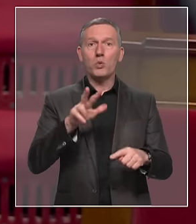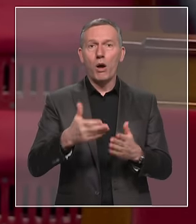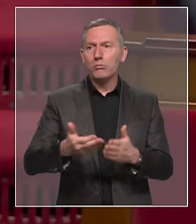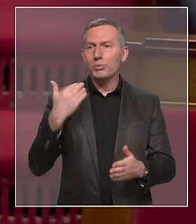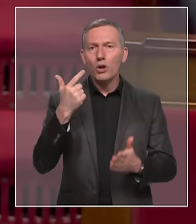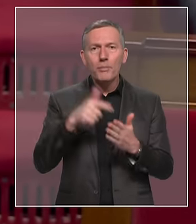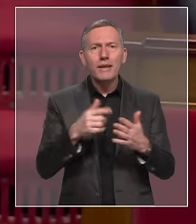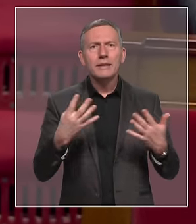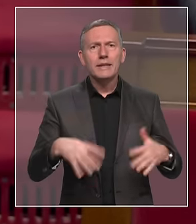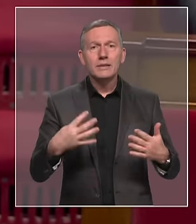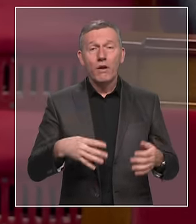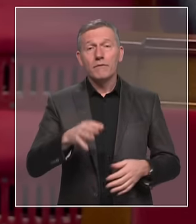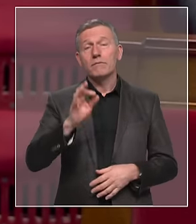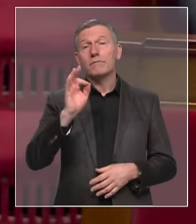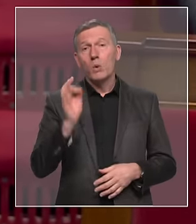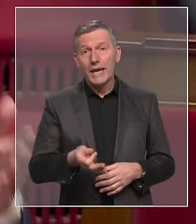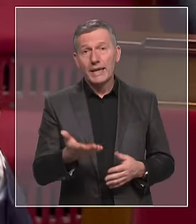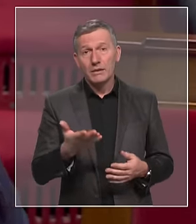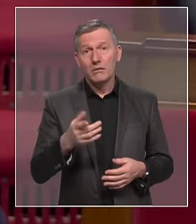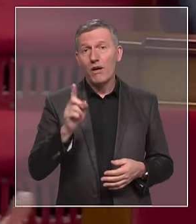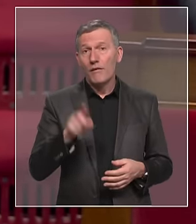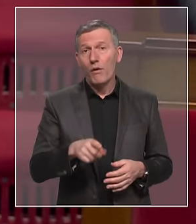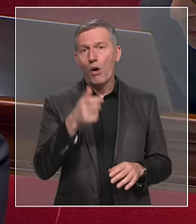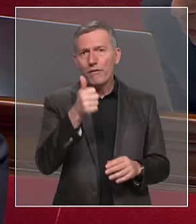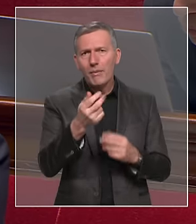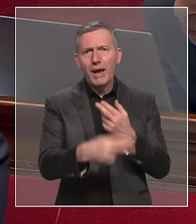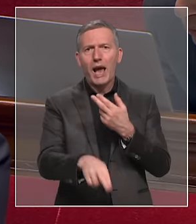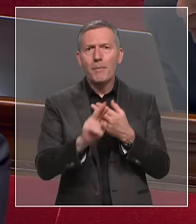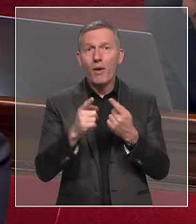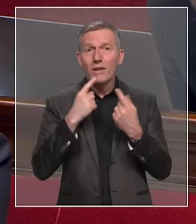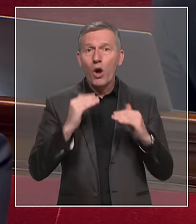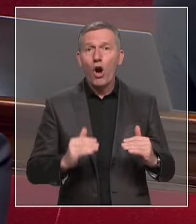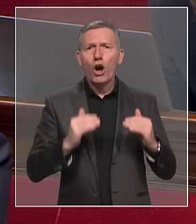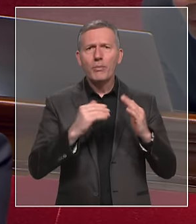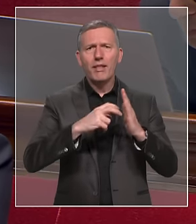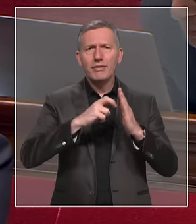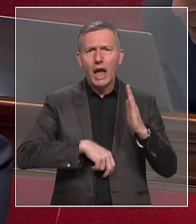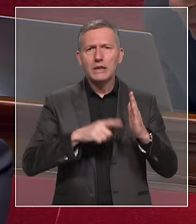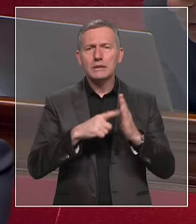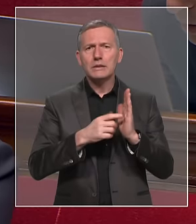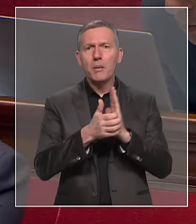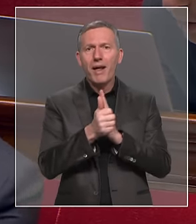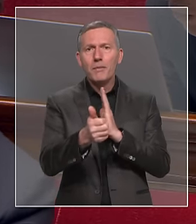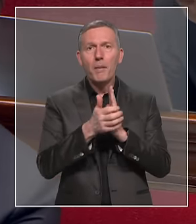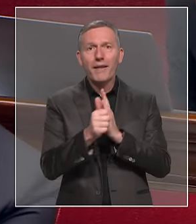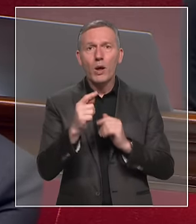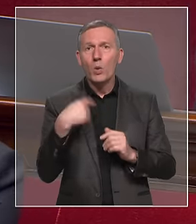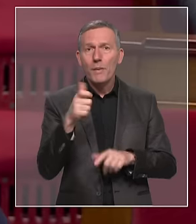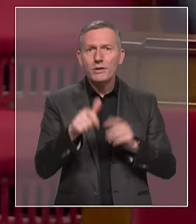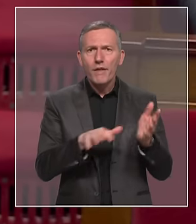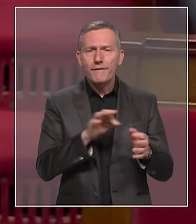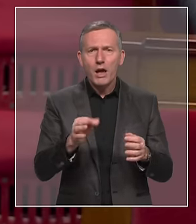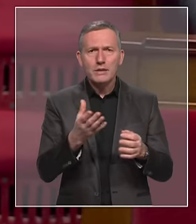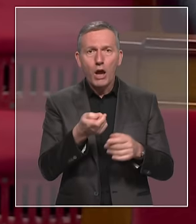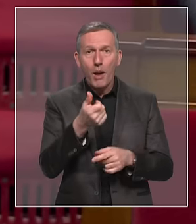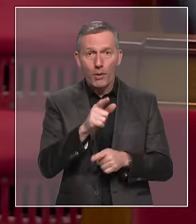2019. Oui, Monsieur le Premier ministre, il faudra que vous y répondiez. Vous augmentez les taxes et les prélèvements aux Français et pas qu'un